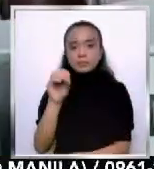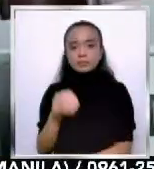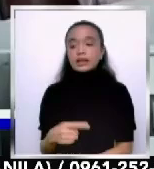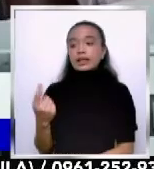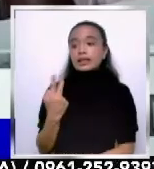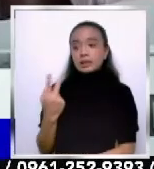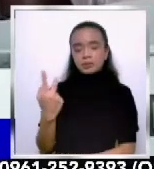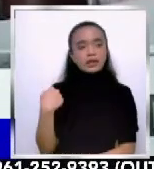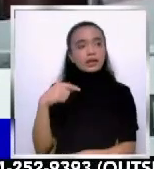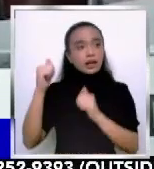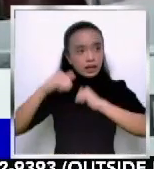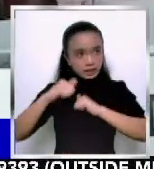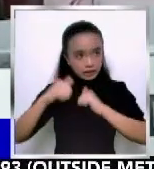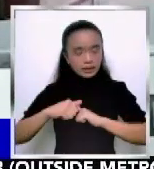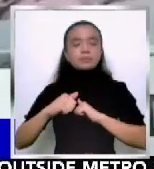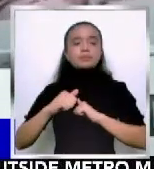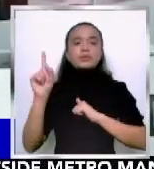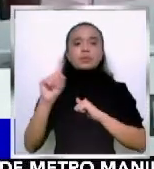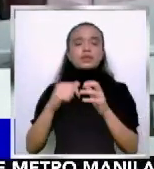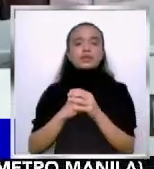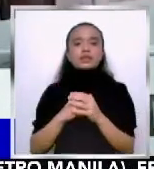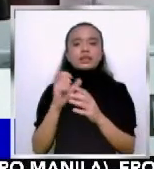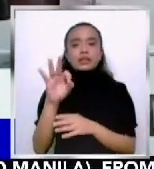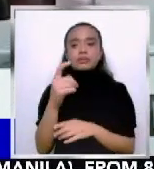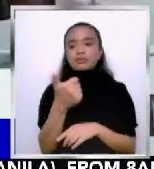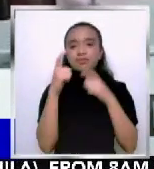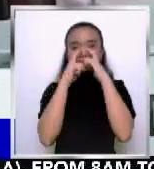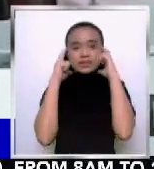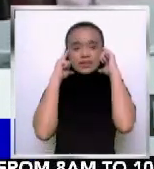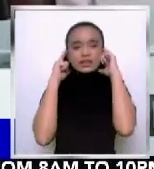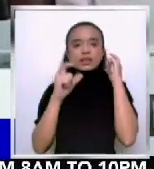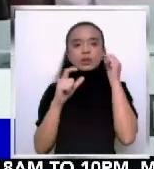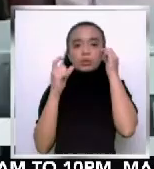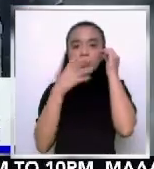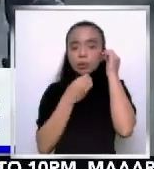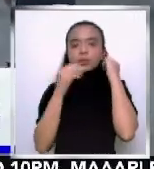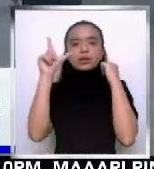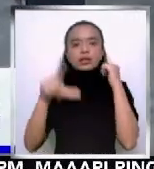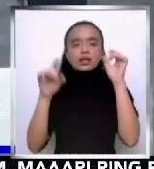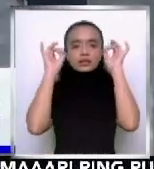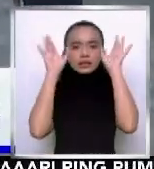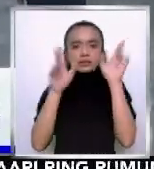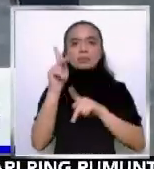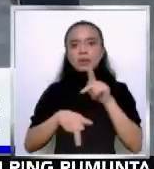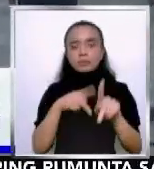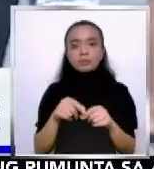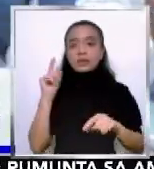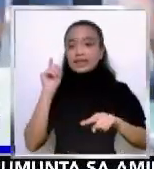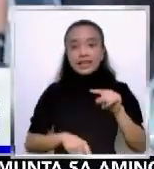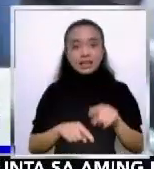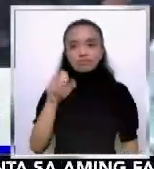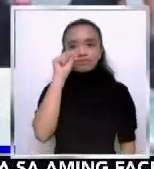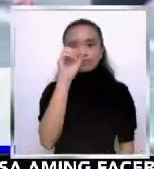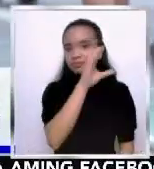masking outdoors will be lifted only among low-risk individuals and low-risk settings. Hindi po pwede sa senior citizens,